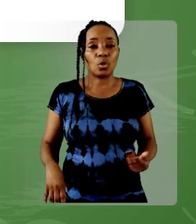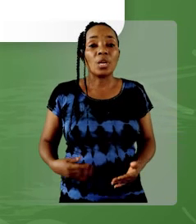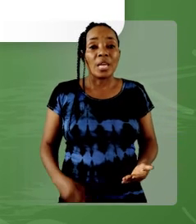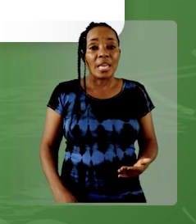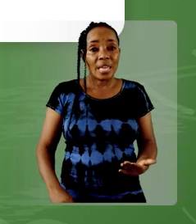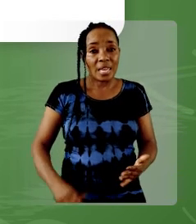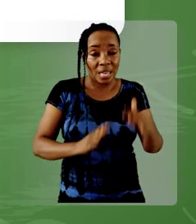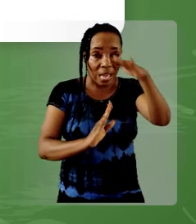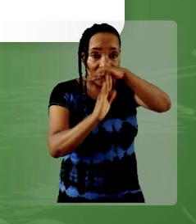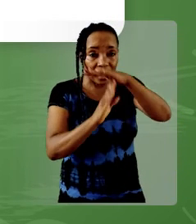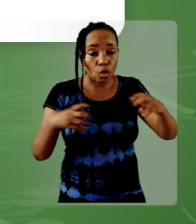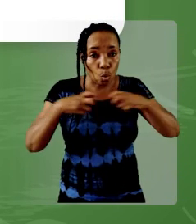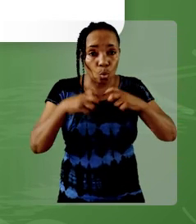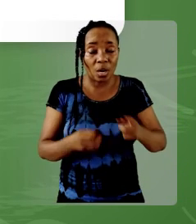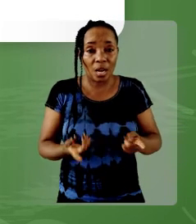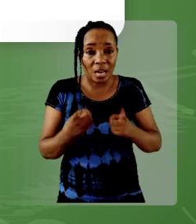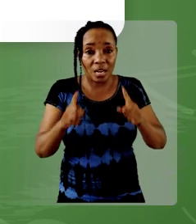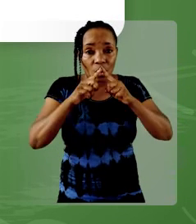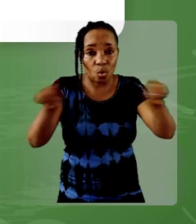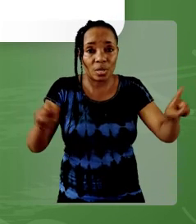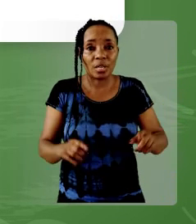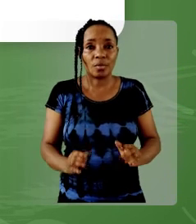court-circuit. Le disjoncteur.